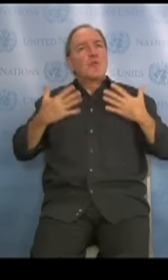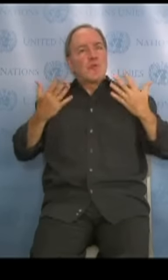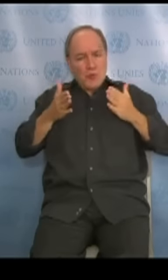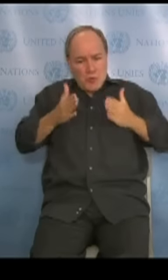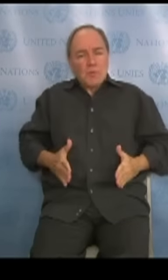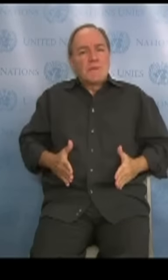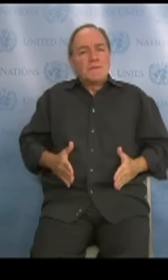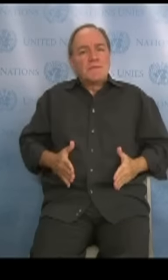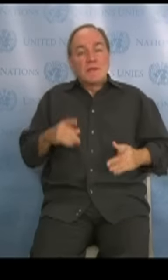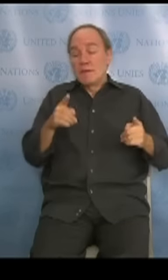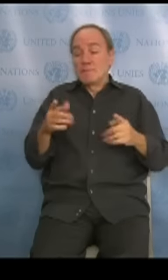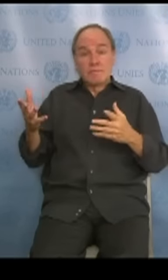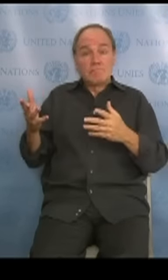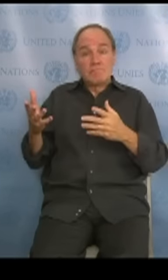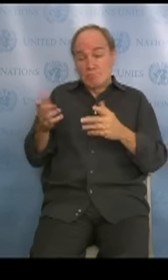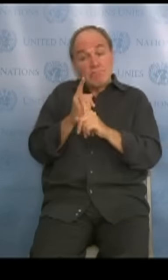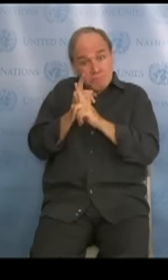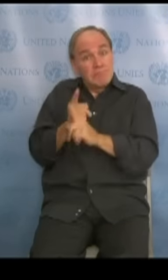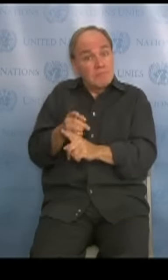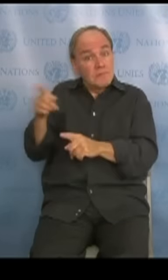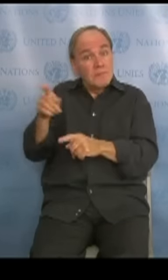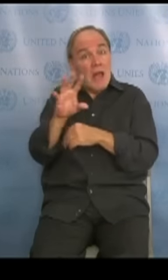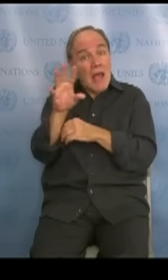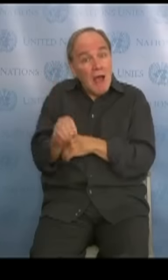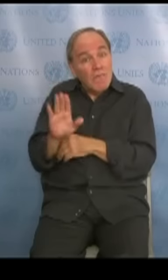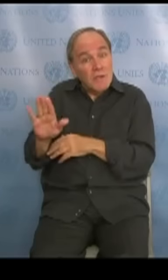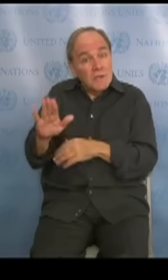les valeurs morales auxquelles elle reste attachée.